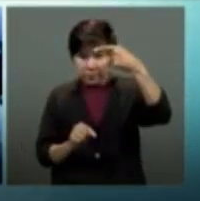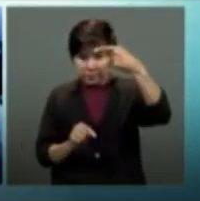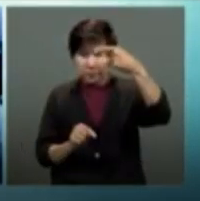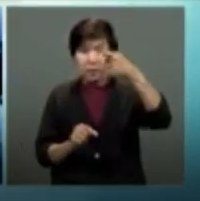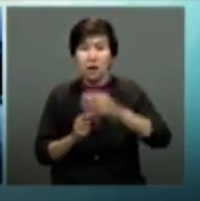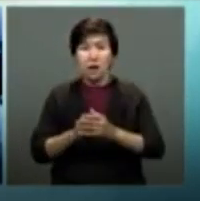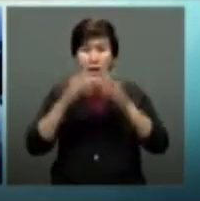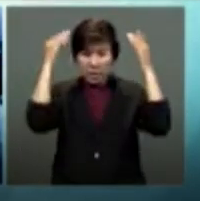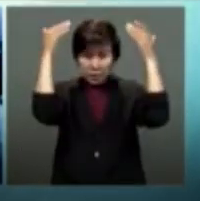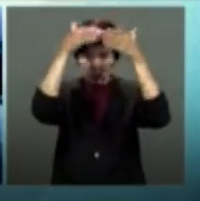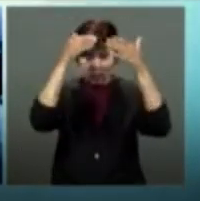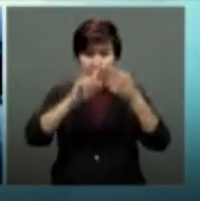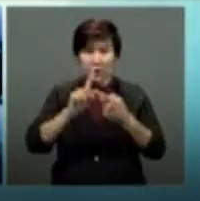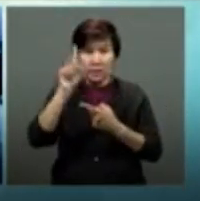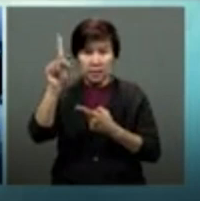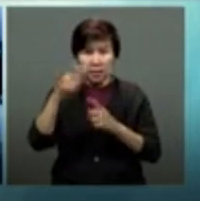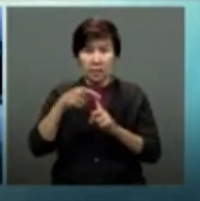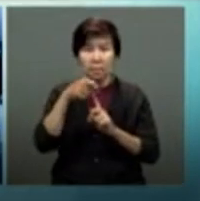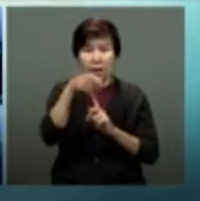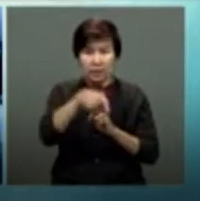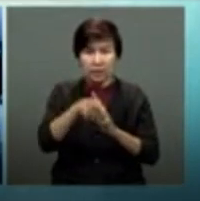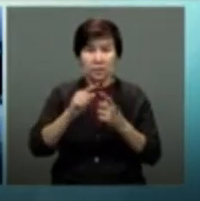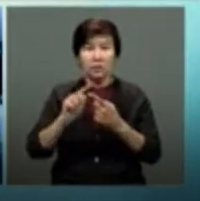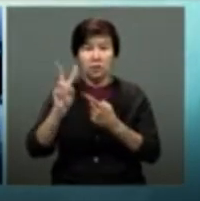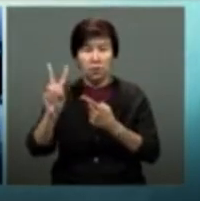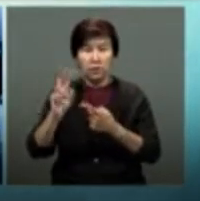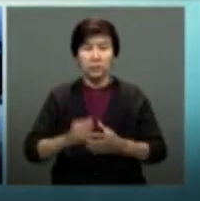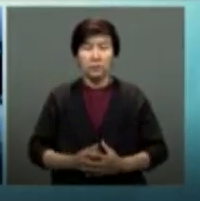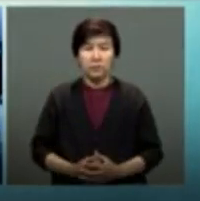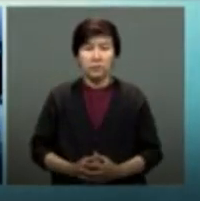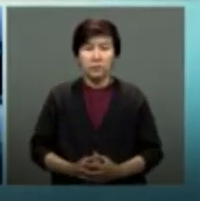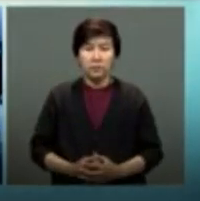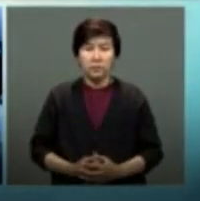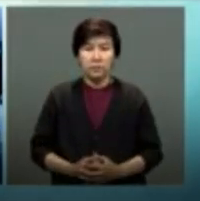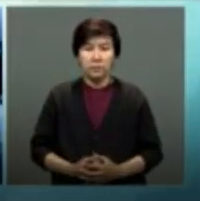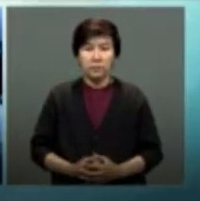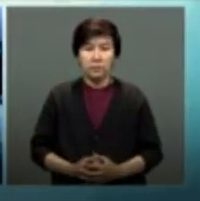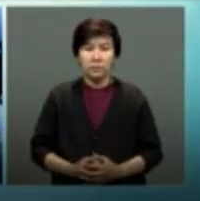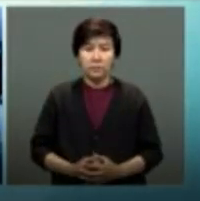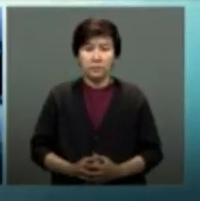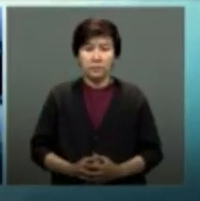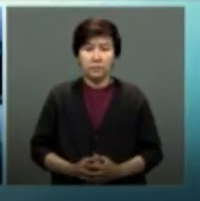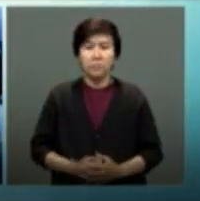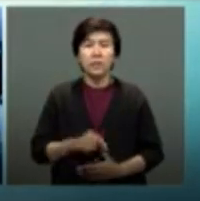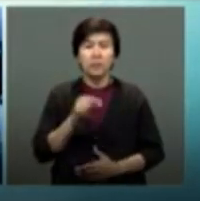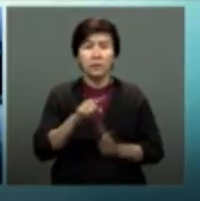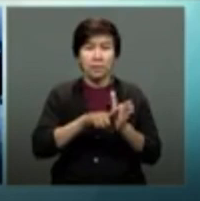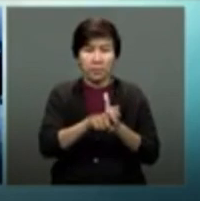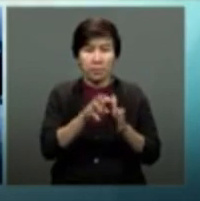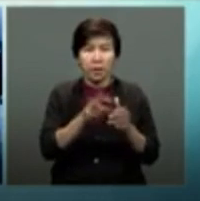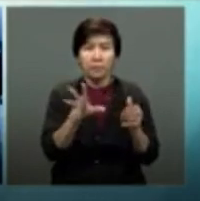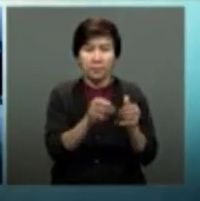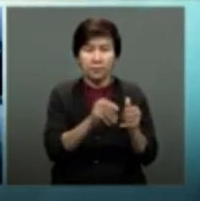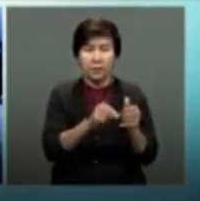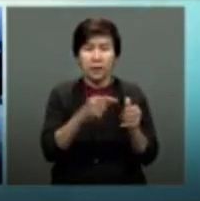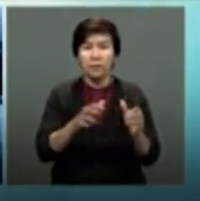ป็นอันดับที่1ปากีสถานรองลงมานะครับที่เป็นการผู้ป่วยยืนยันนะครับแล้วก็คาซัคสถาน